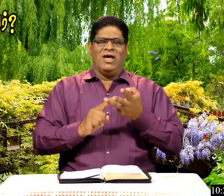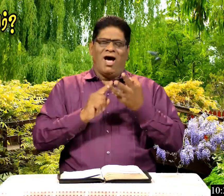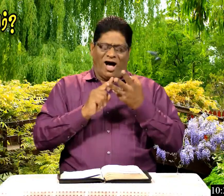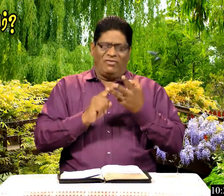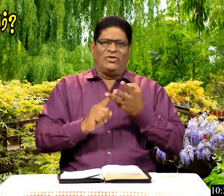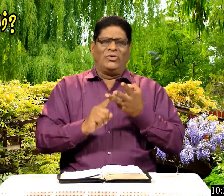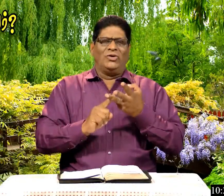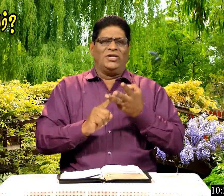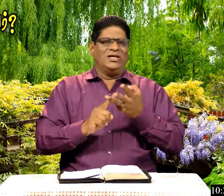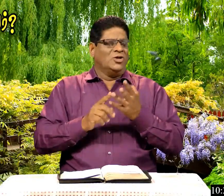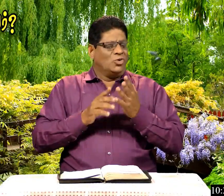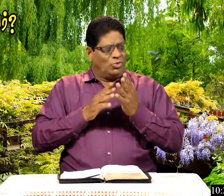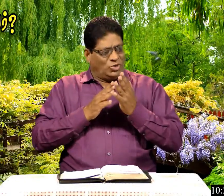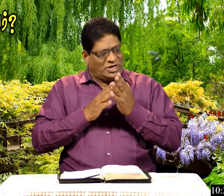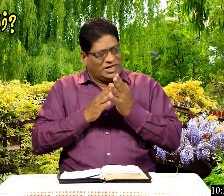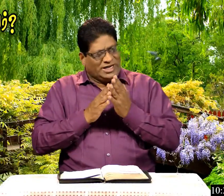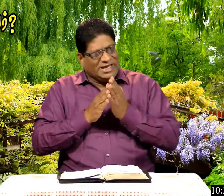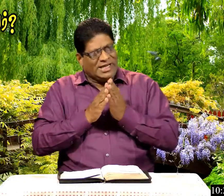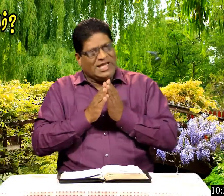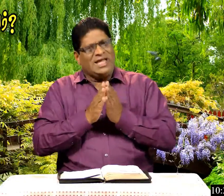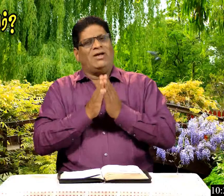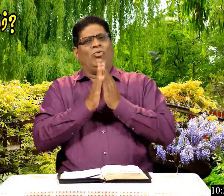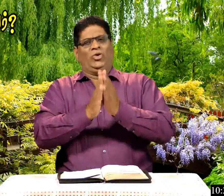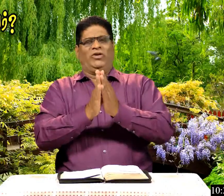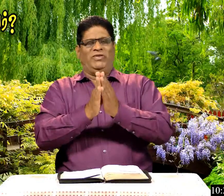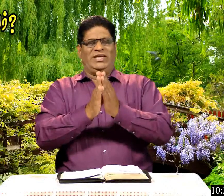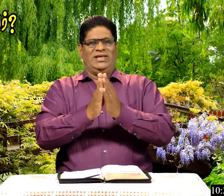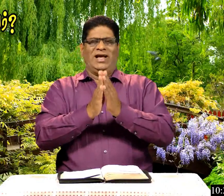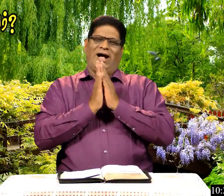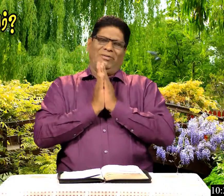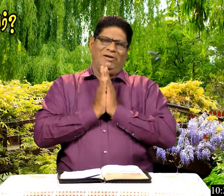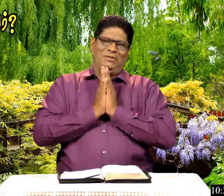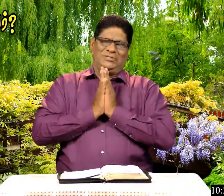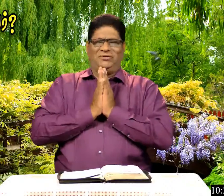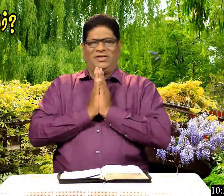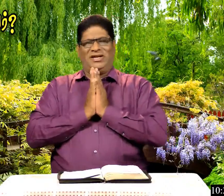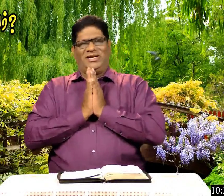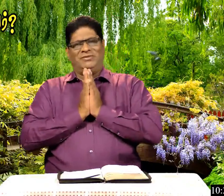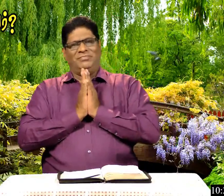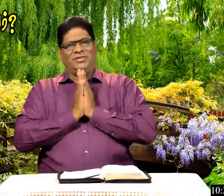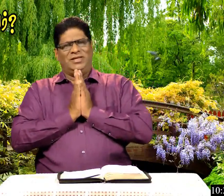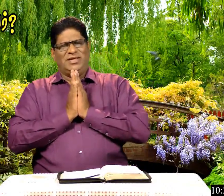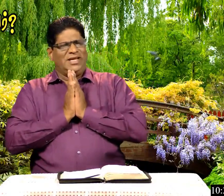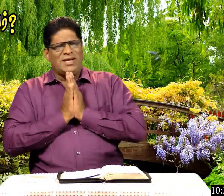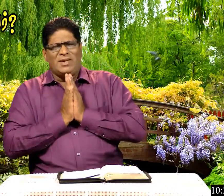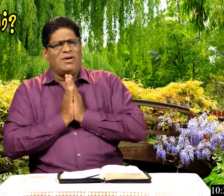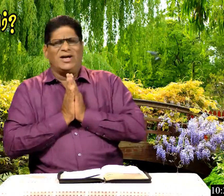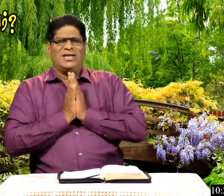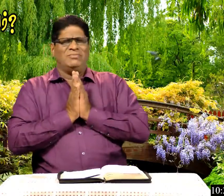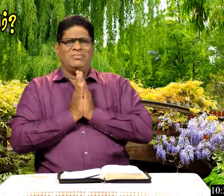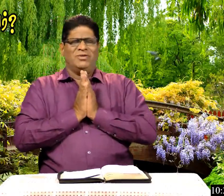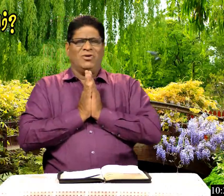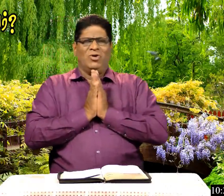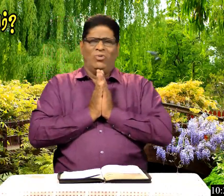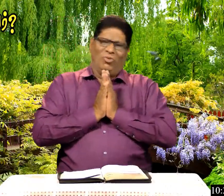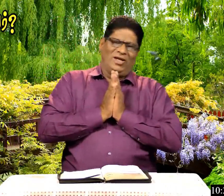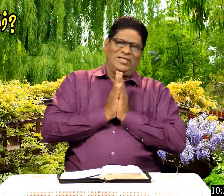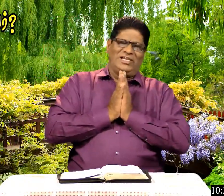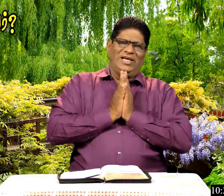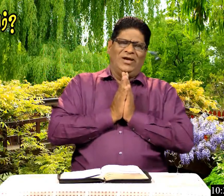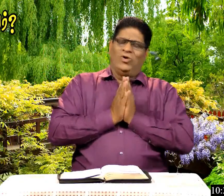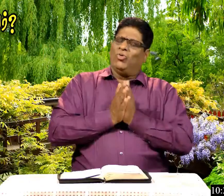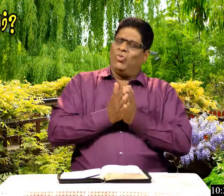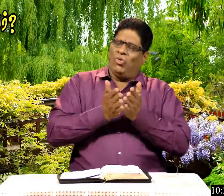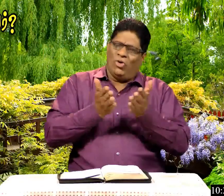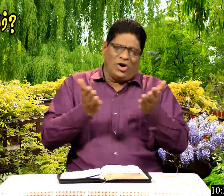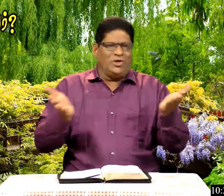3, அவரோடு ஒரு நெருங்கிய உறவை அவர்கள் பெற்றுக்கொண்டார்கள். என்ன பாக்கியம்!